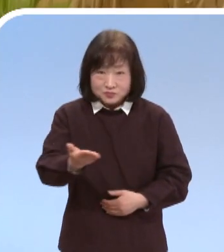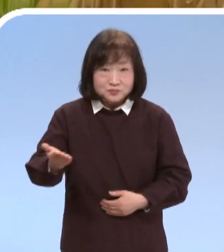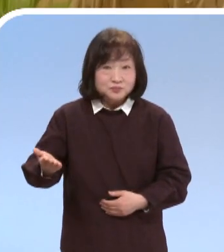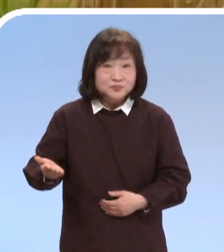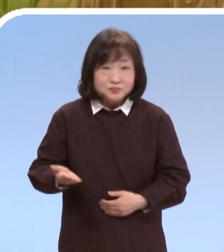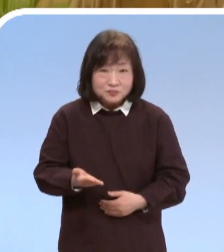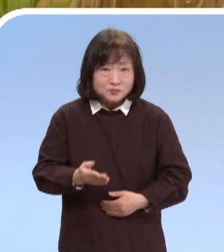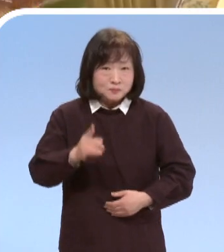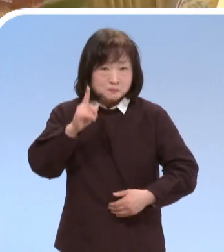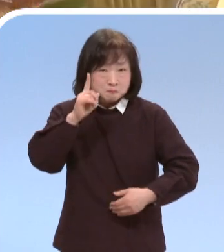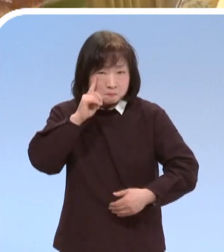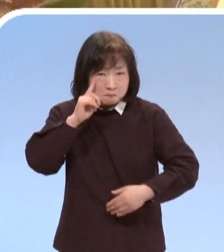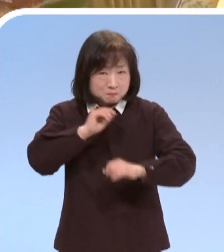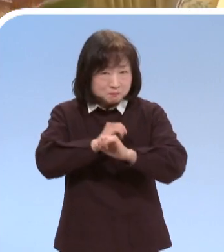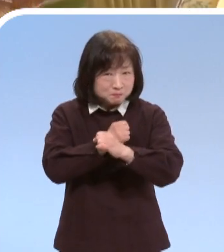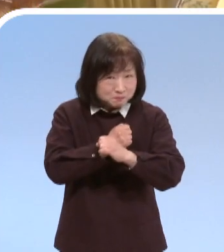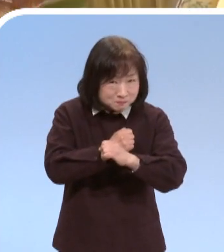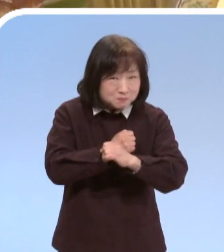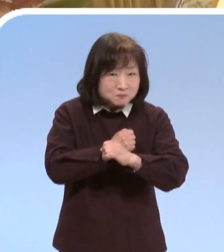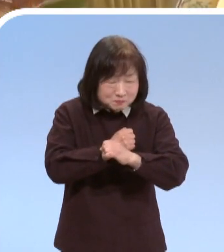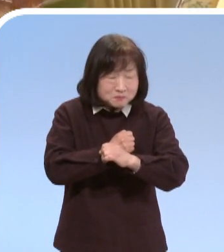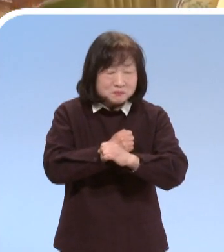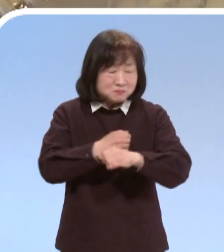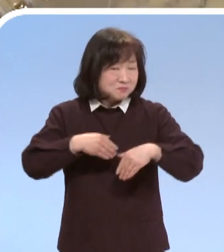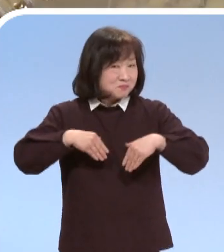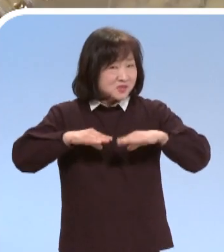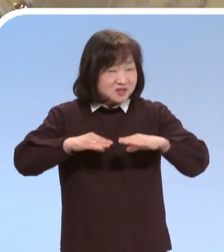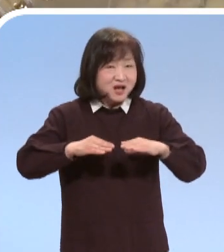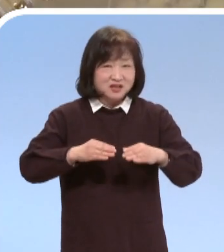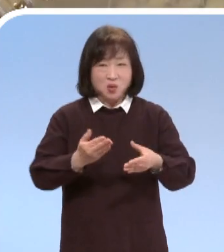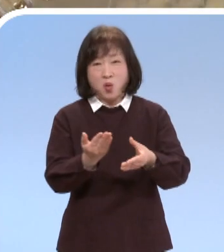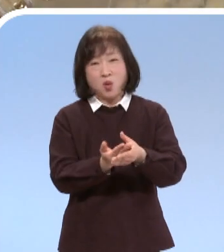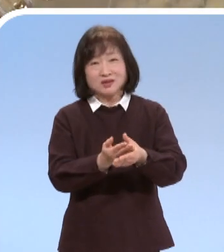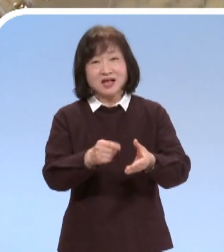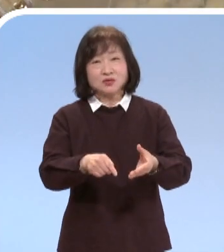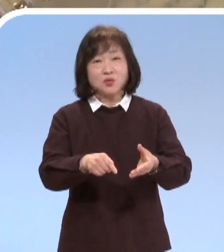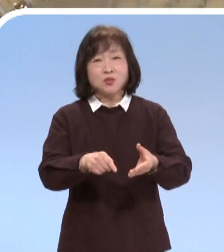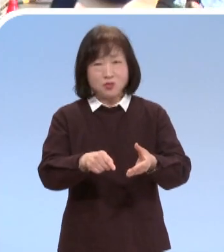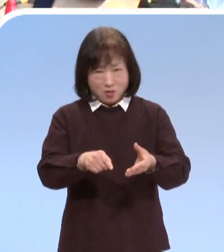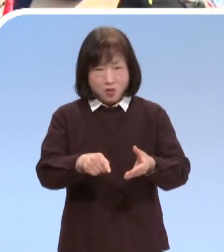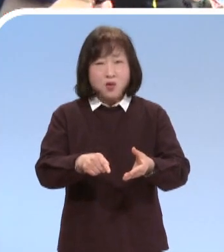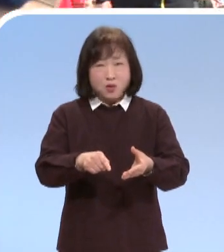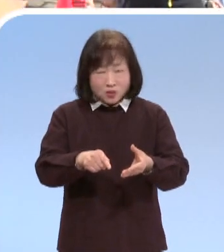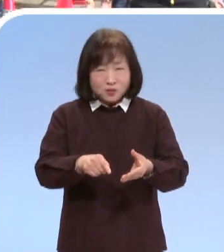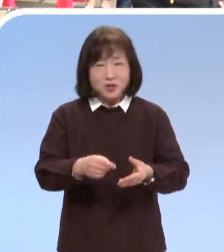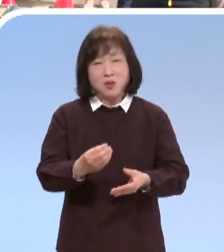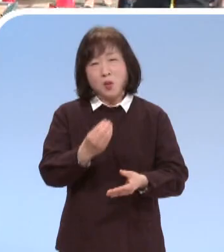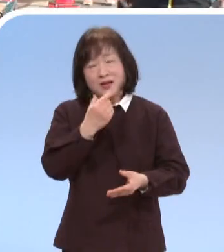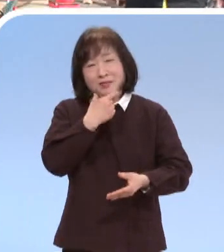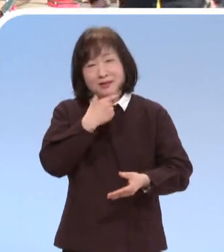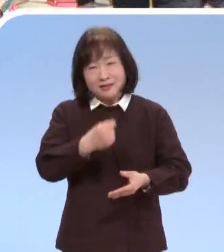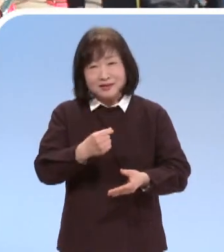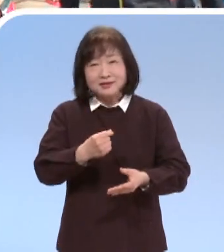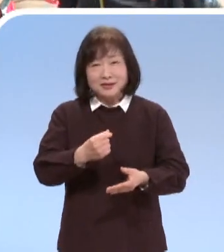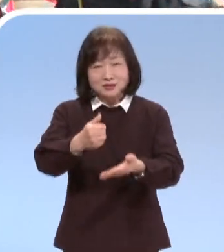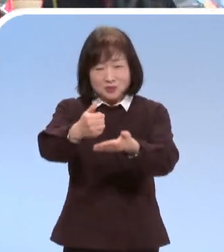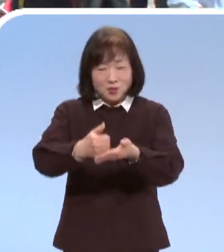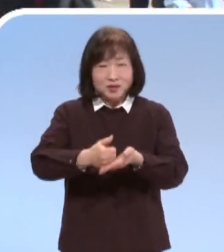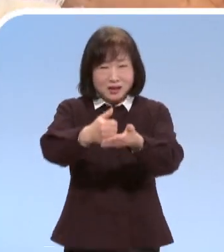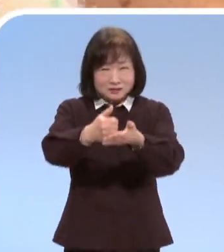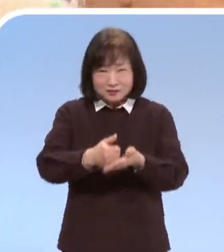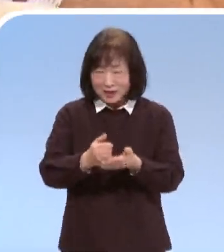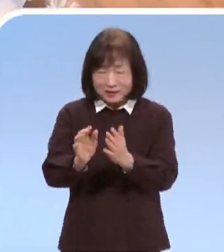これらはどれも試作を重ねた自慢の品ばかり。このコッペパンサンドを求める大勢のお客さん